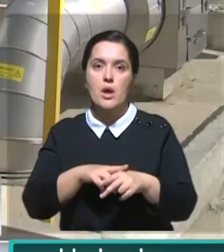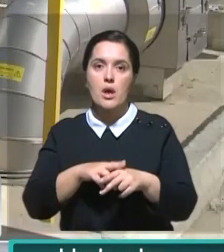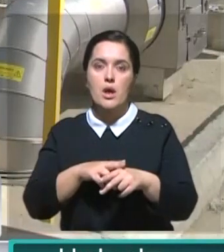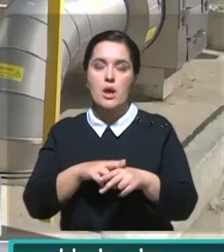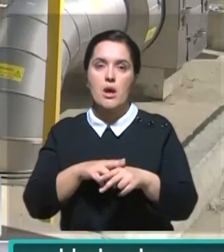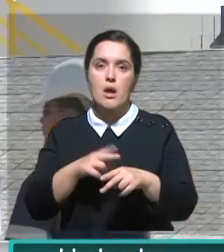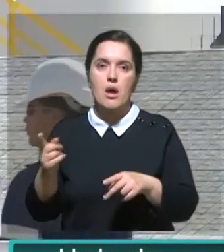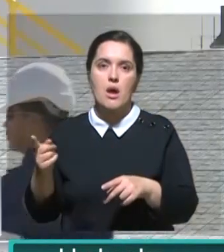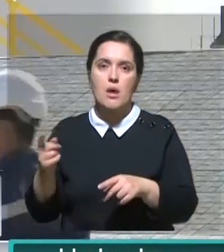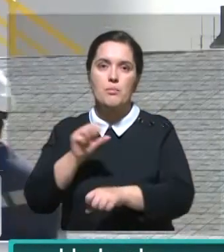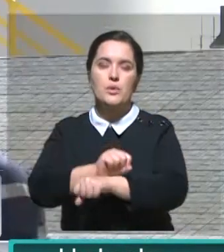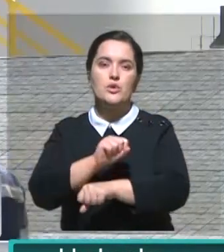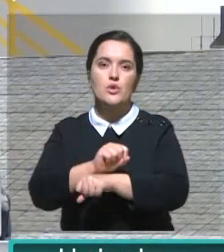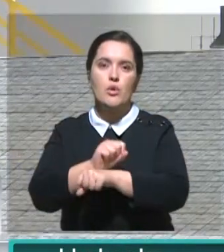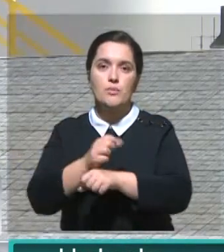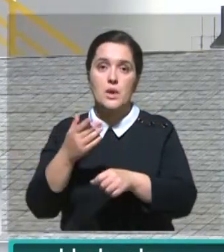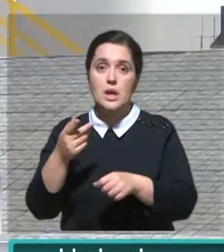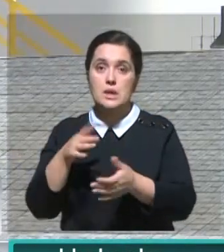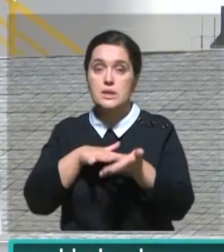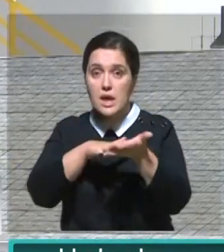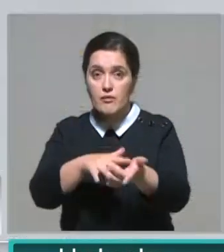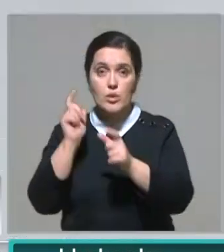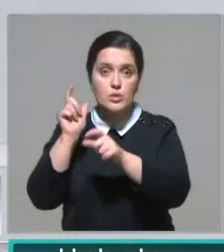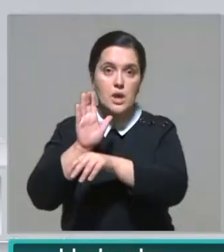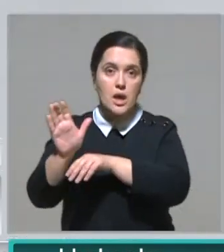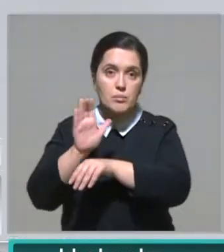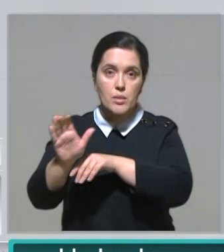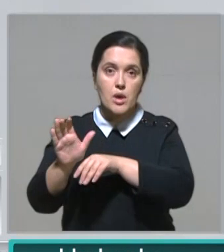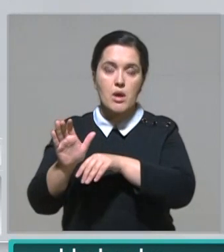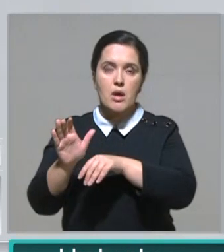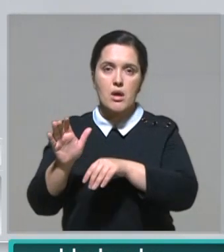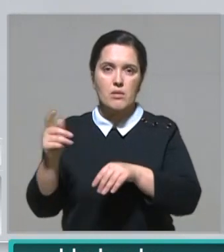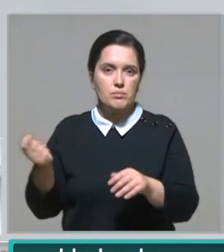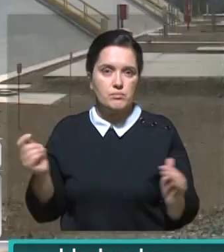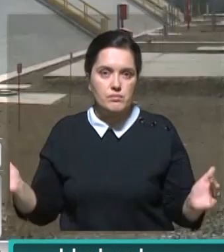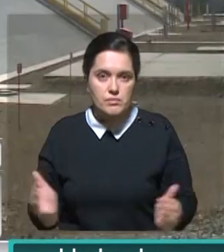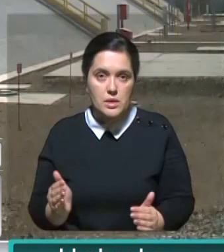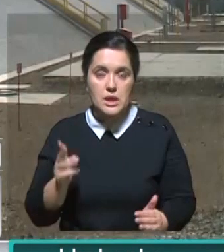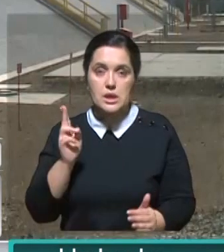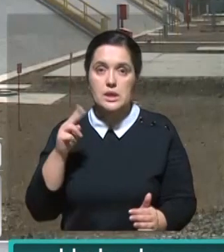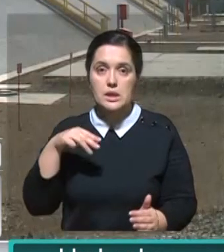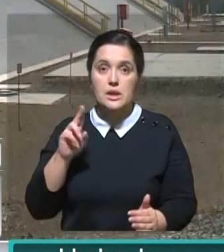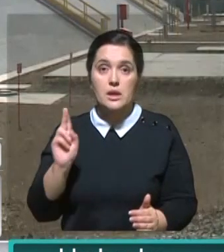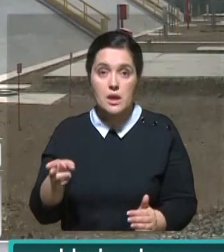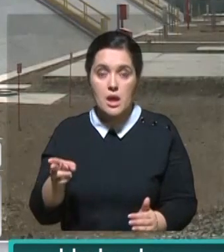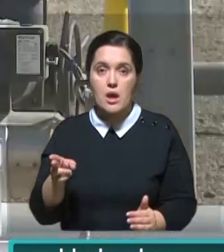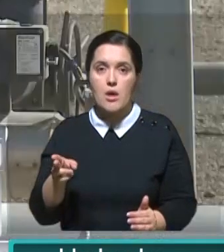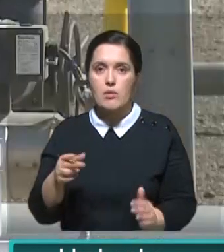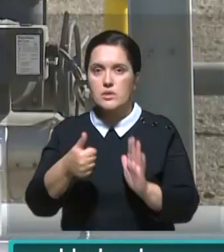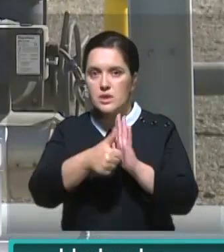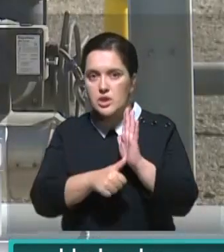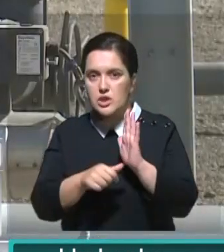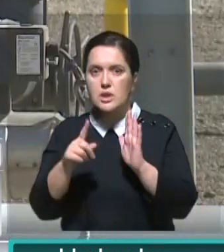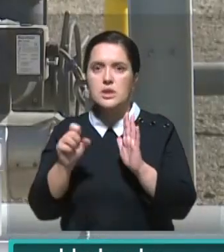выносное причальное устройство. В связи с этим заявки грузоотправителей выполняются в сниженных объемах. КТК отмечает, что, вероятно, трещины